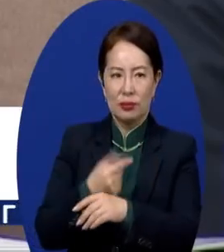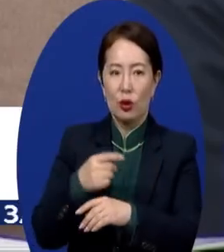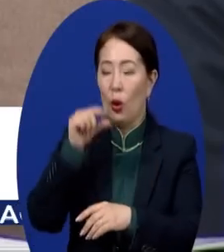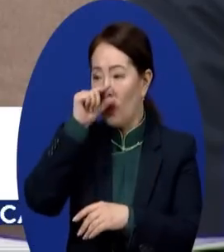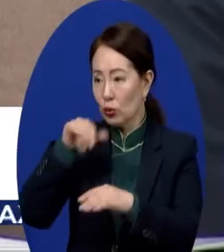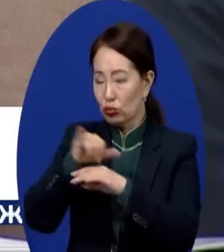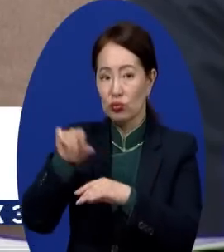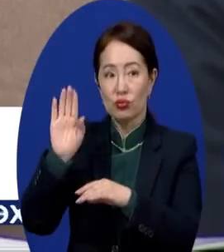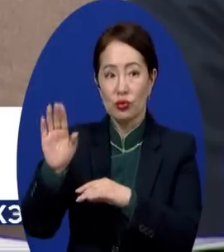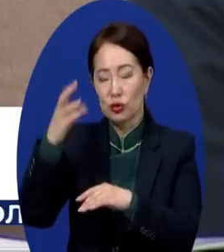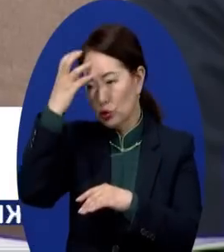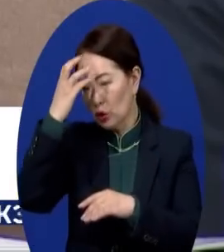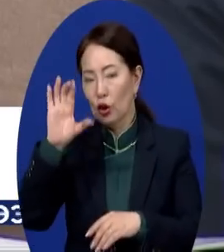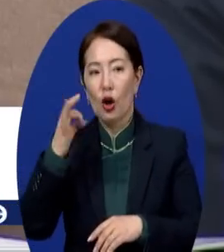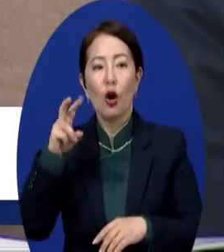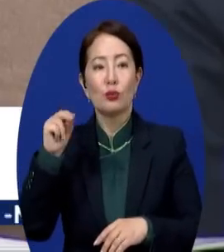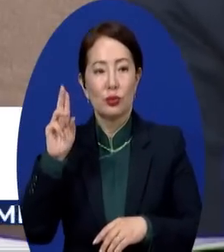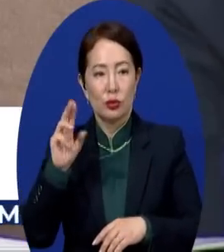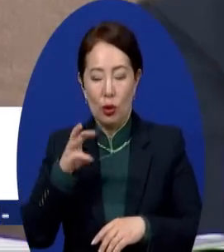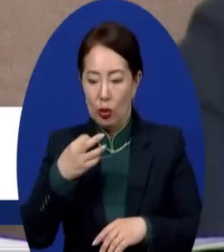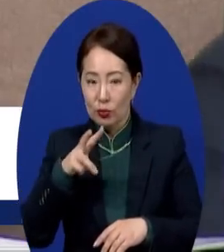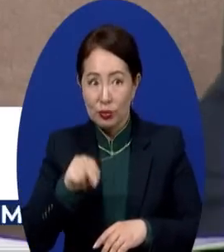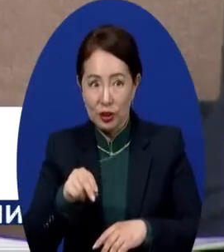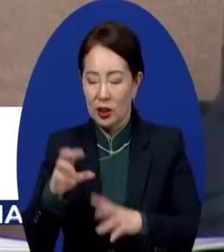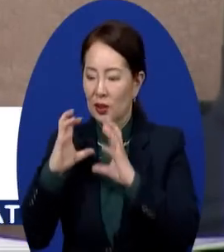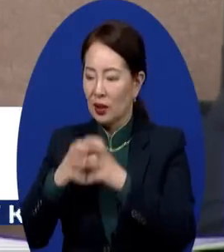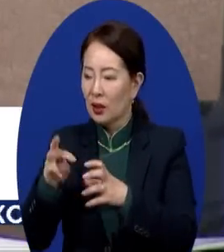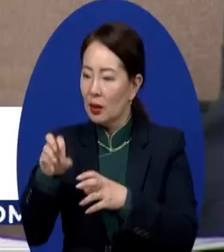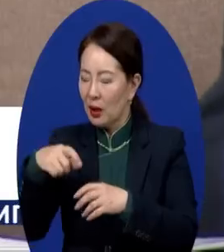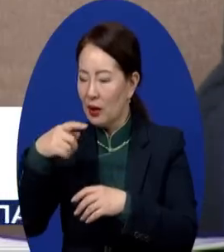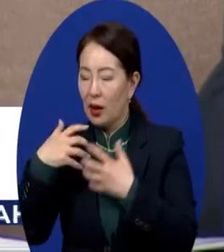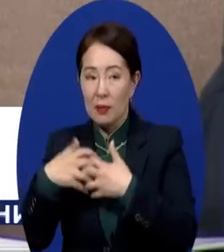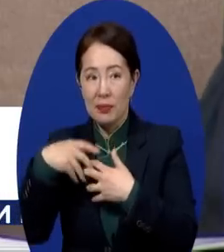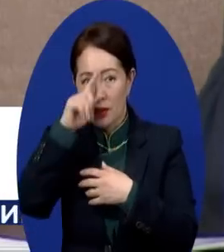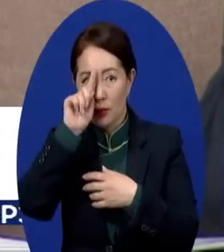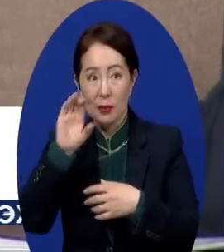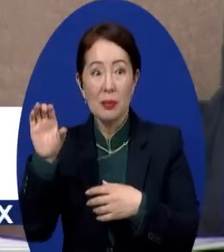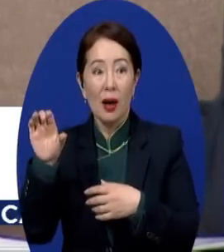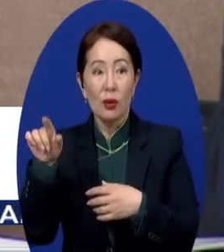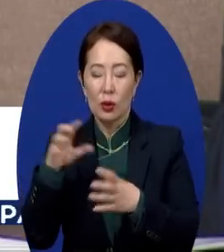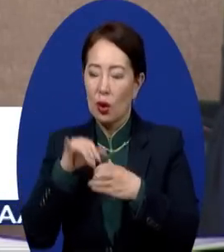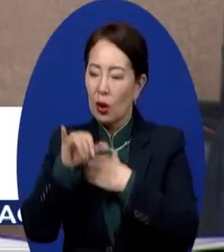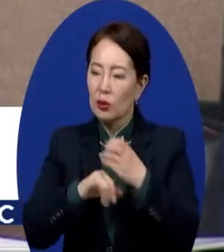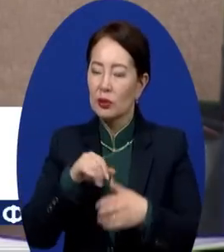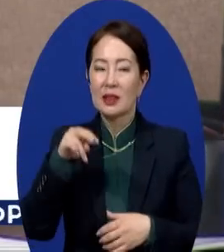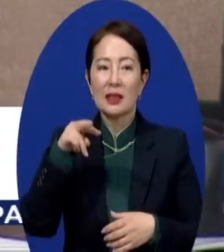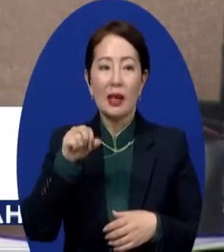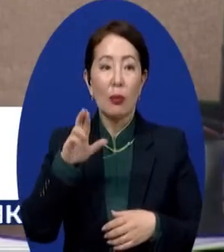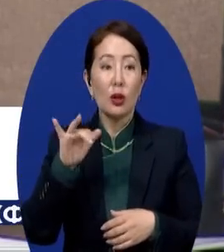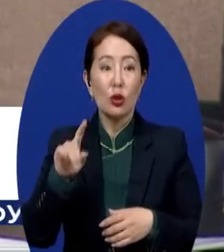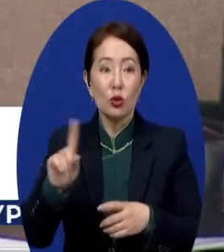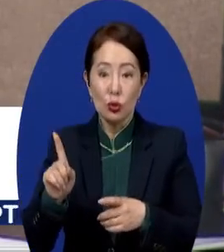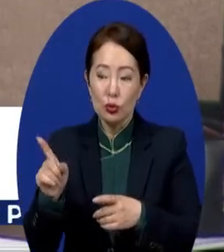улсын төрийн өмчийн дээрэс нь одоо дэлхийн мал амьтны эрүүл мэндийн байгууллагад олон улсын лабораториор хүлэн зөвшөөрөгдсөн